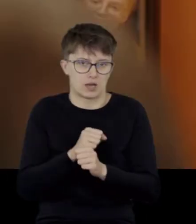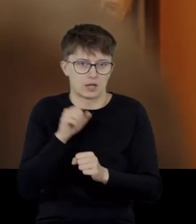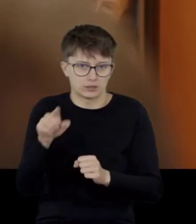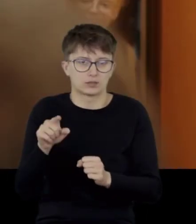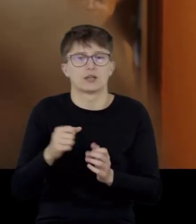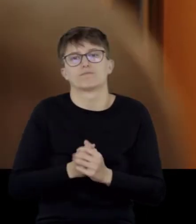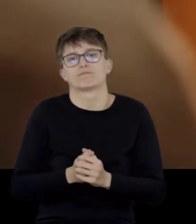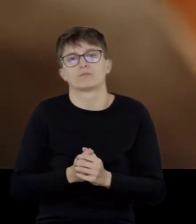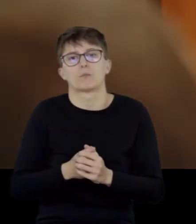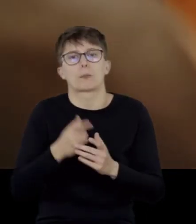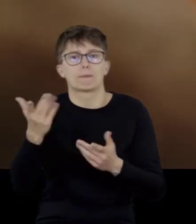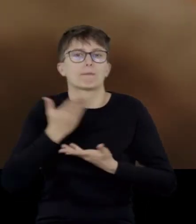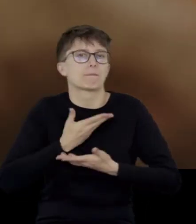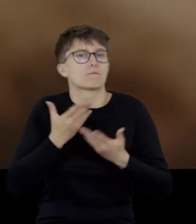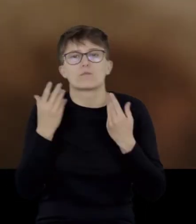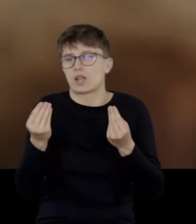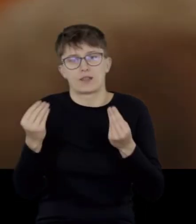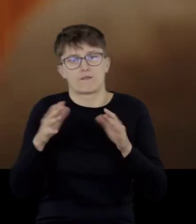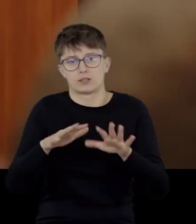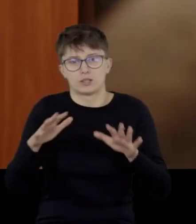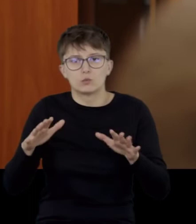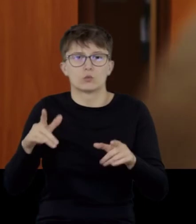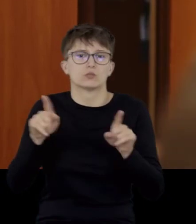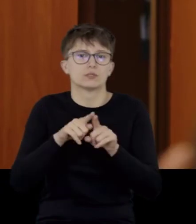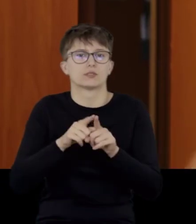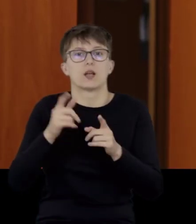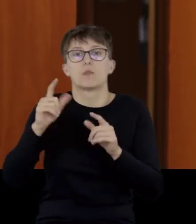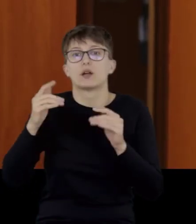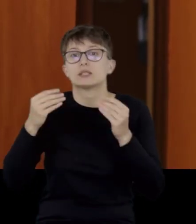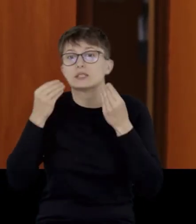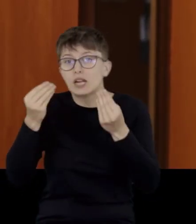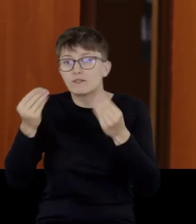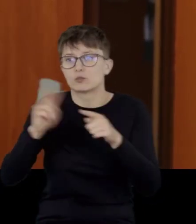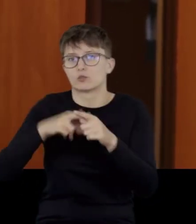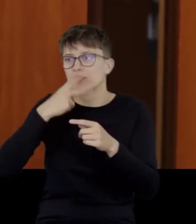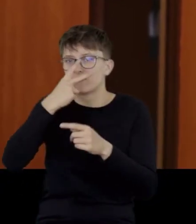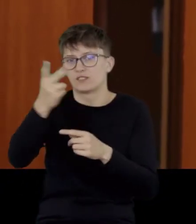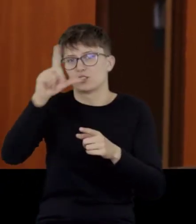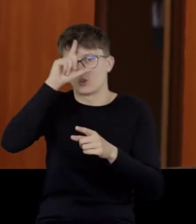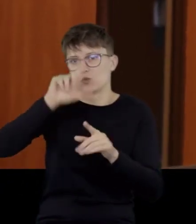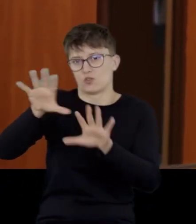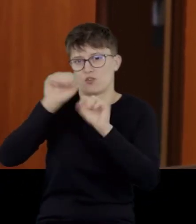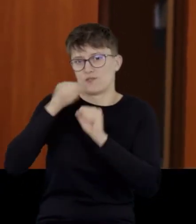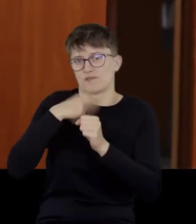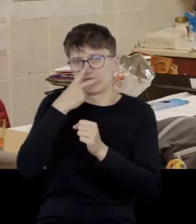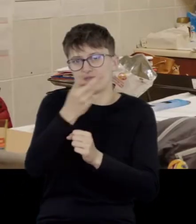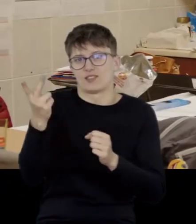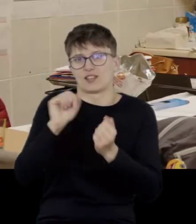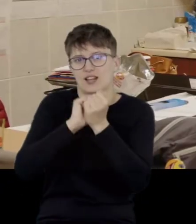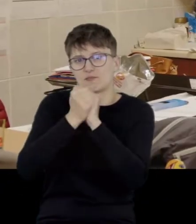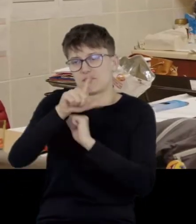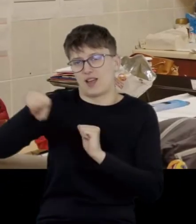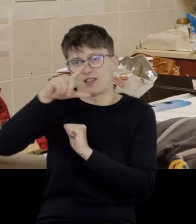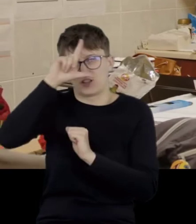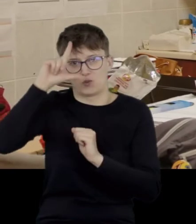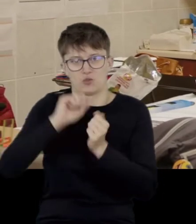praca. Daje bardzo dużo satysfakcji, zarówno takiej satysfakcji, którą odbieramy widząc